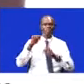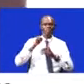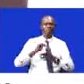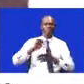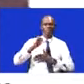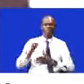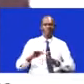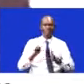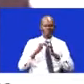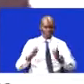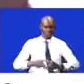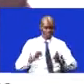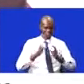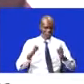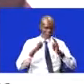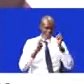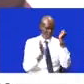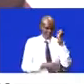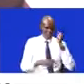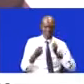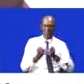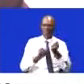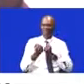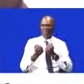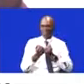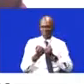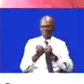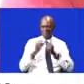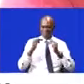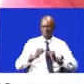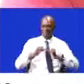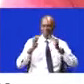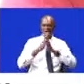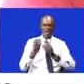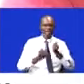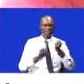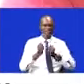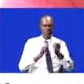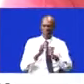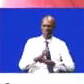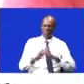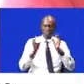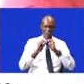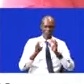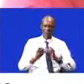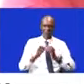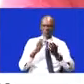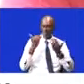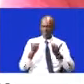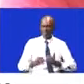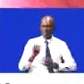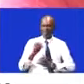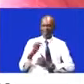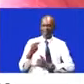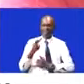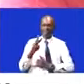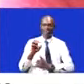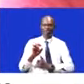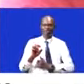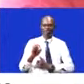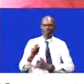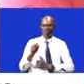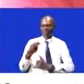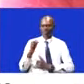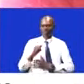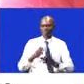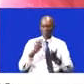yorno sani rach ma sani kata mana gari man malo ok nyal luwo kanyo. Sani Ogwedhi ka koth ochwe ok inyal chope kech yo ma ng'ada